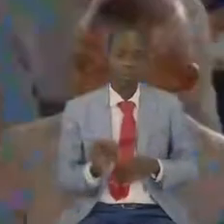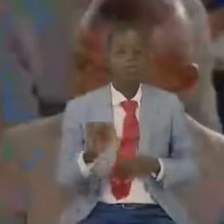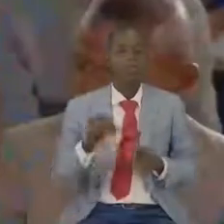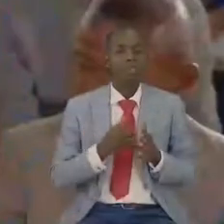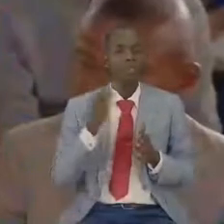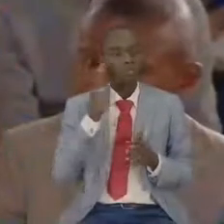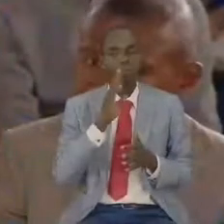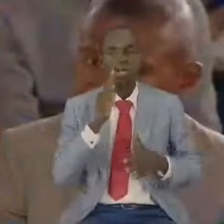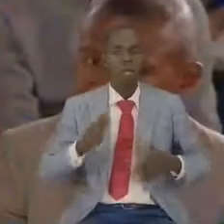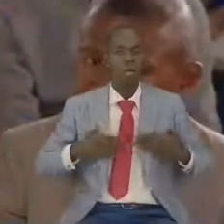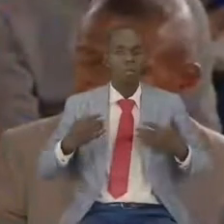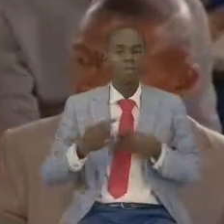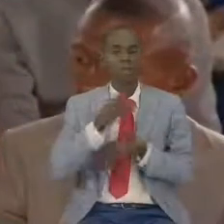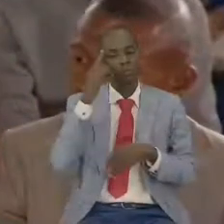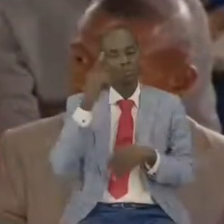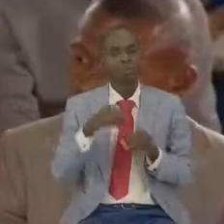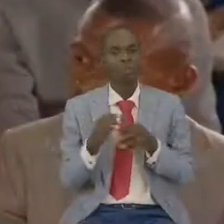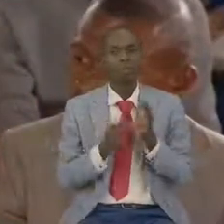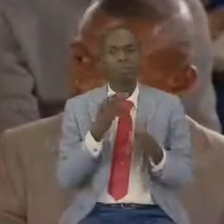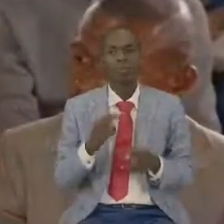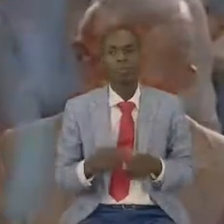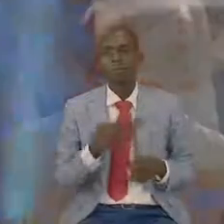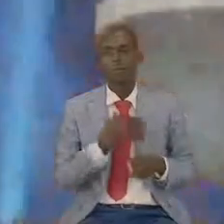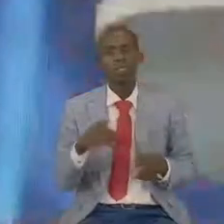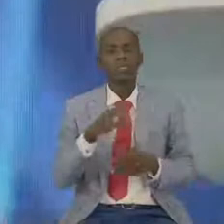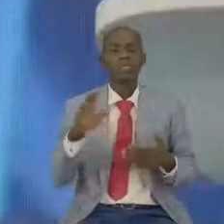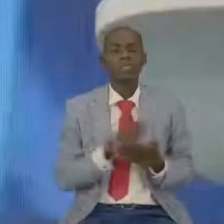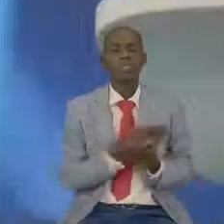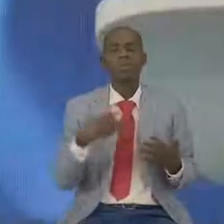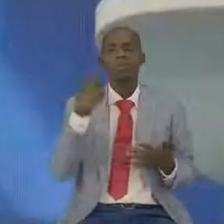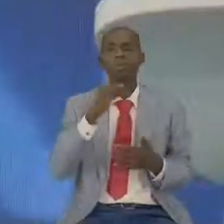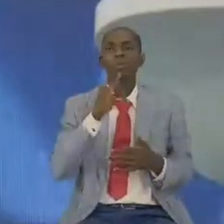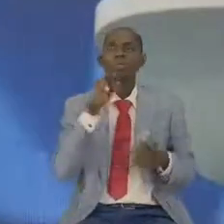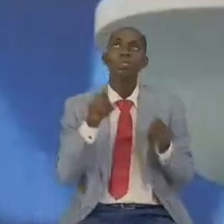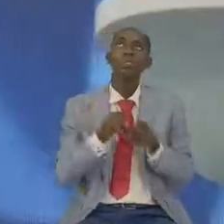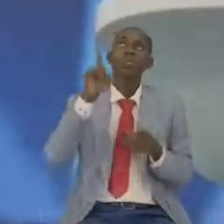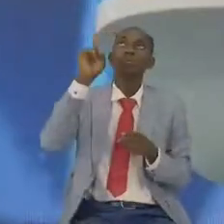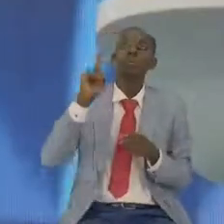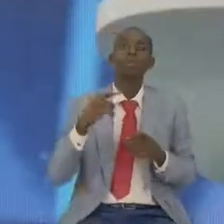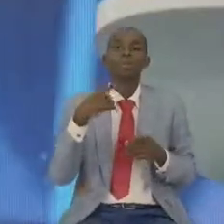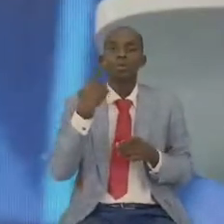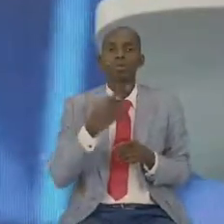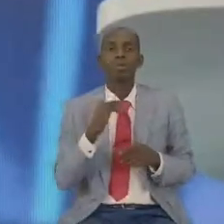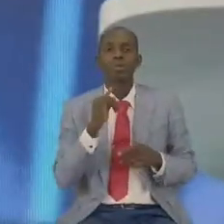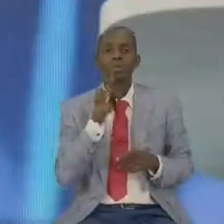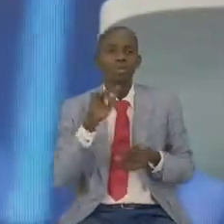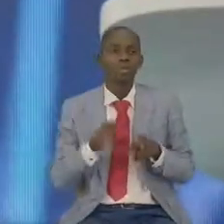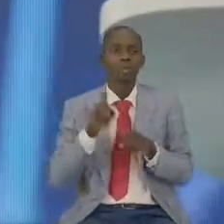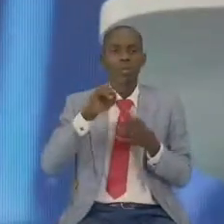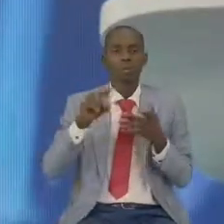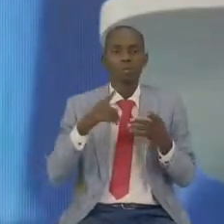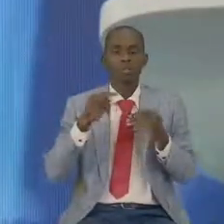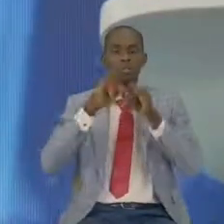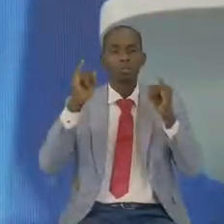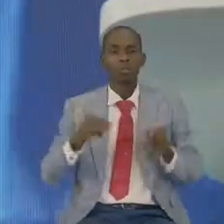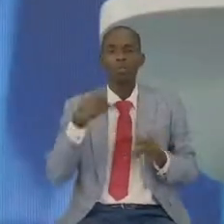Jésus. Alors, il chantait, qui est comme toi, ô Éternel, parmi les dieux, qui est comme toi, magnifique en